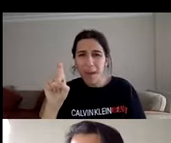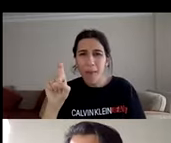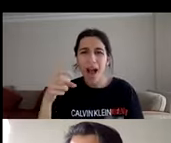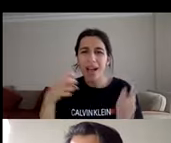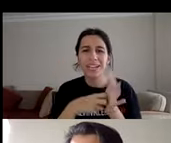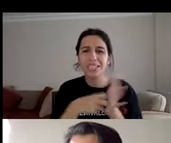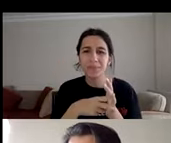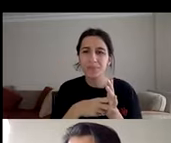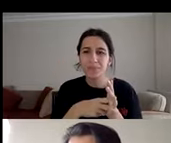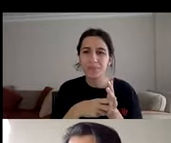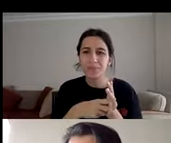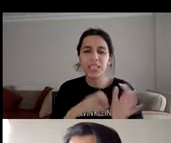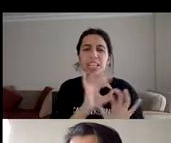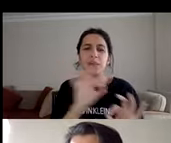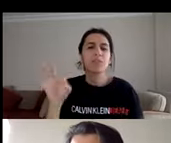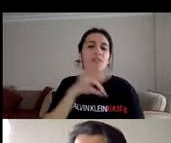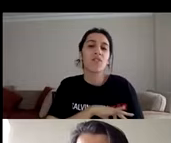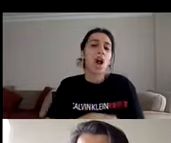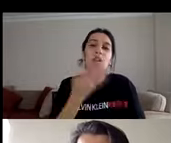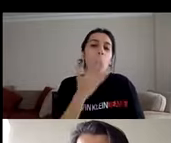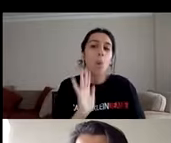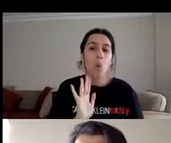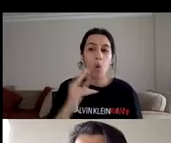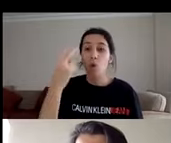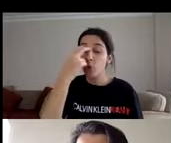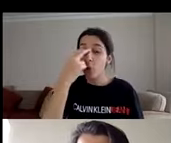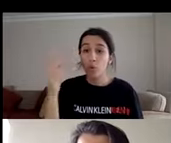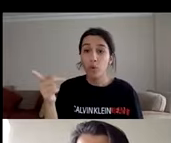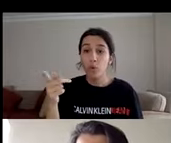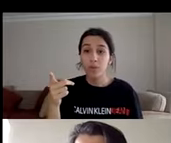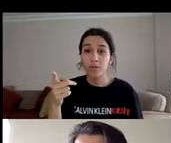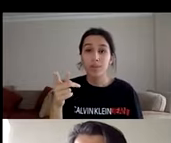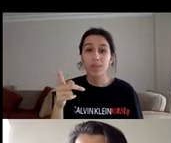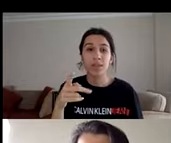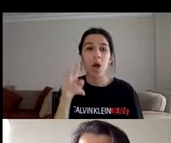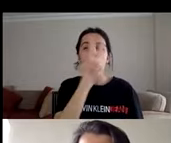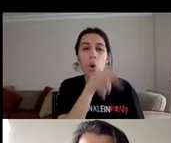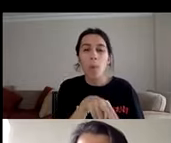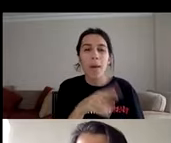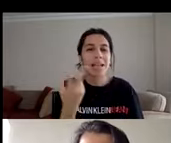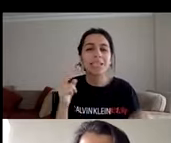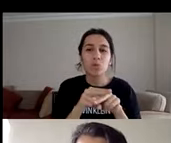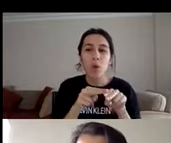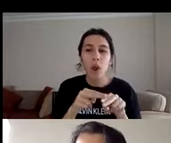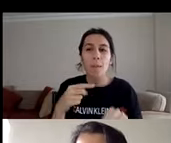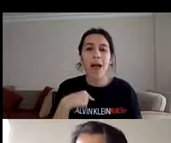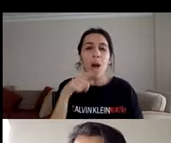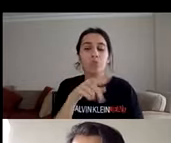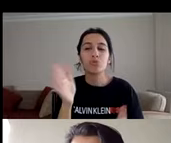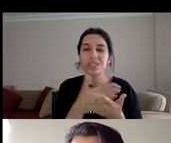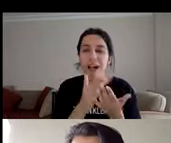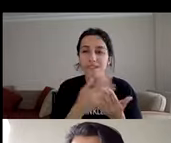linkin hiç kimseye faydası yok. Görme engelli arkadaşlar ekran okuyucularını şöyle kullanabiliyor. Bana bu sayfadaki linkleri